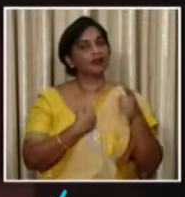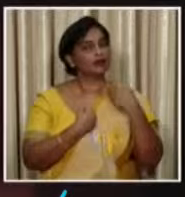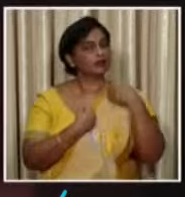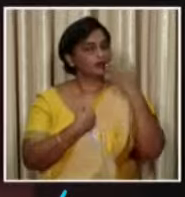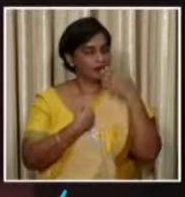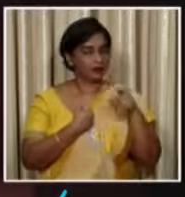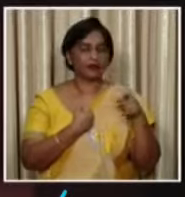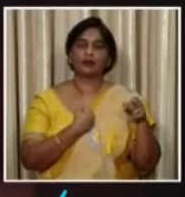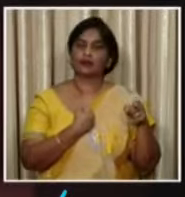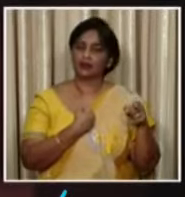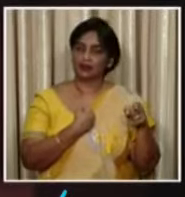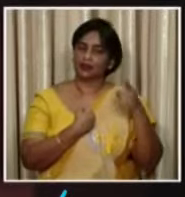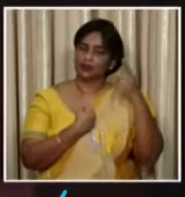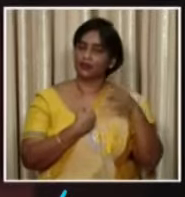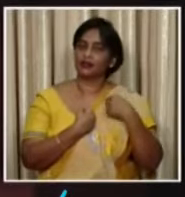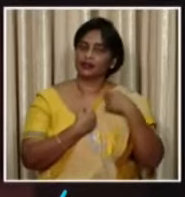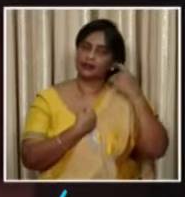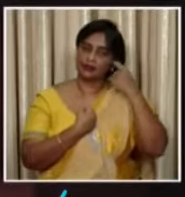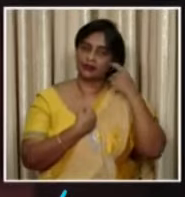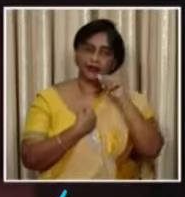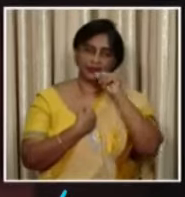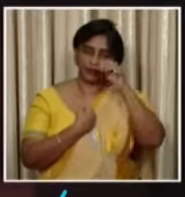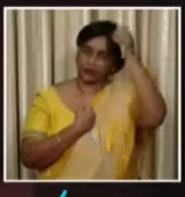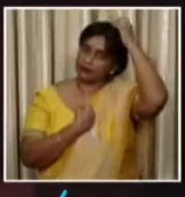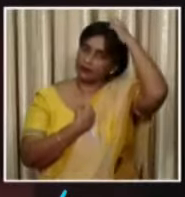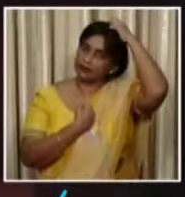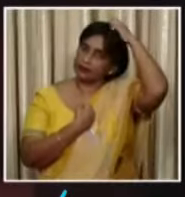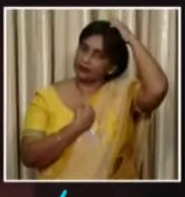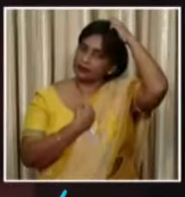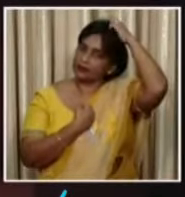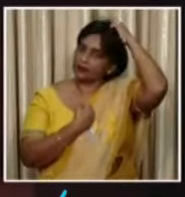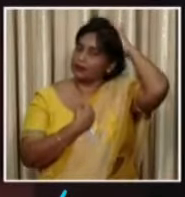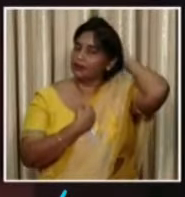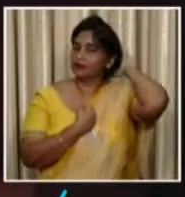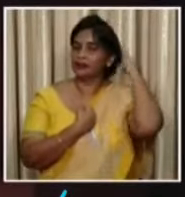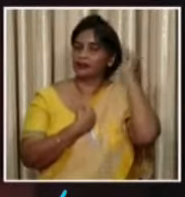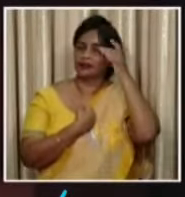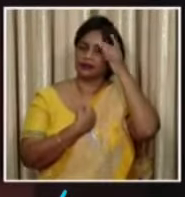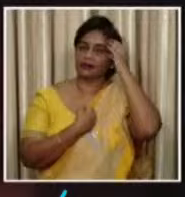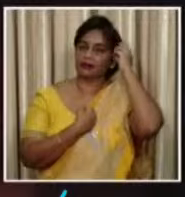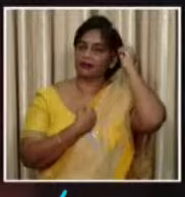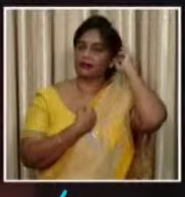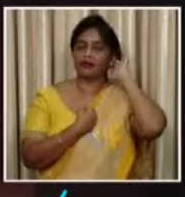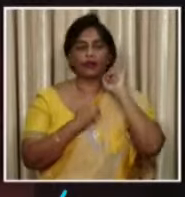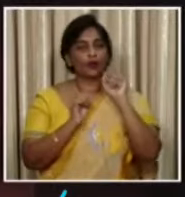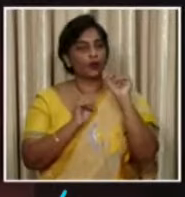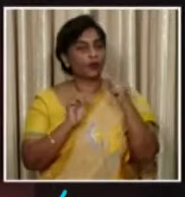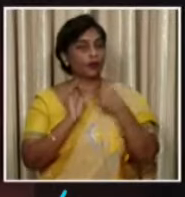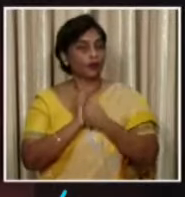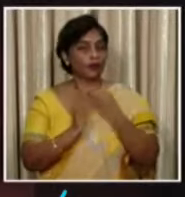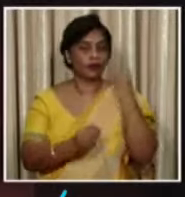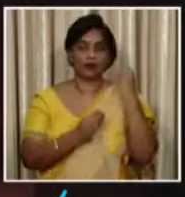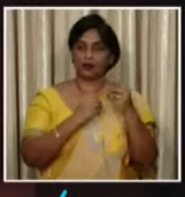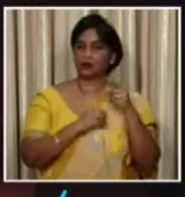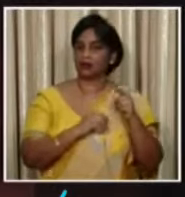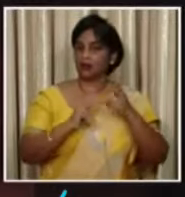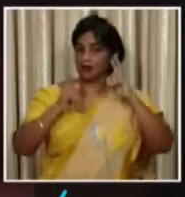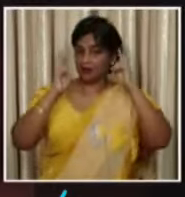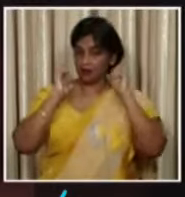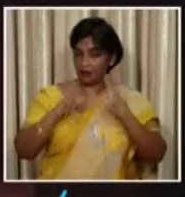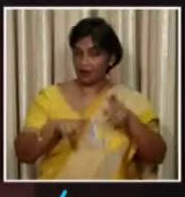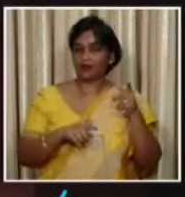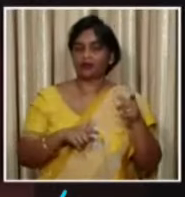වුණා. ඒ නිසා මම හිතනවා අත වශයෙන්ම අපේ රටේ ඔය ගෞරව නාම ඔය අහනි හැම දේවල් ලැබෙන්නේ මේ